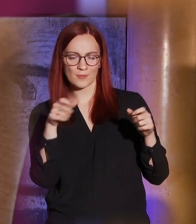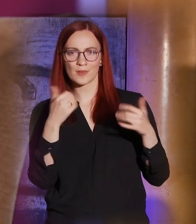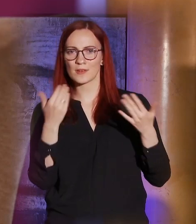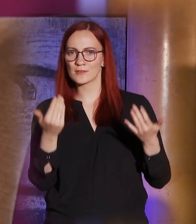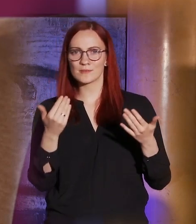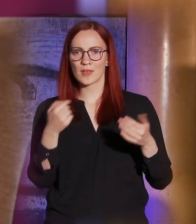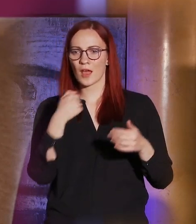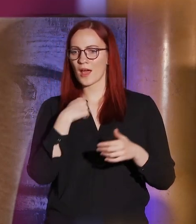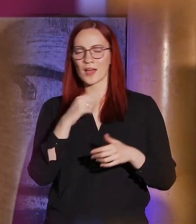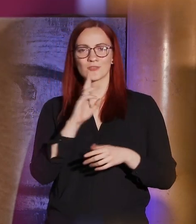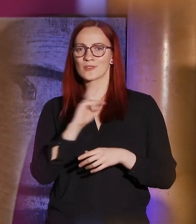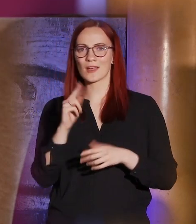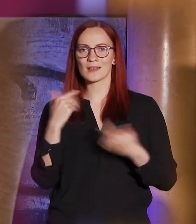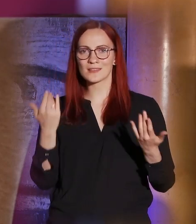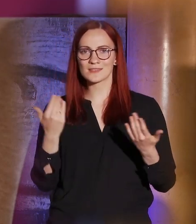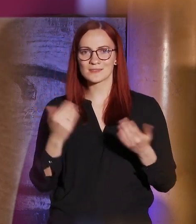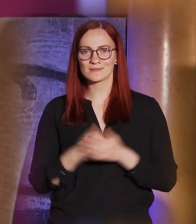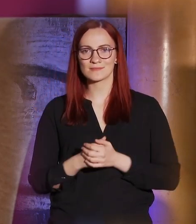šiandien?